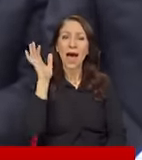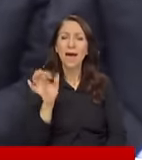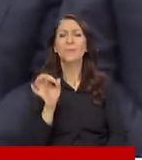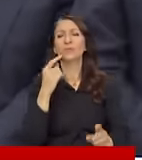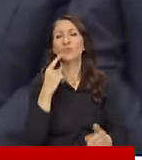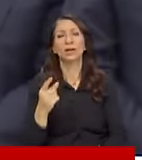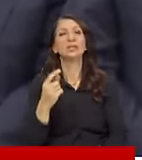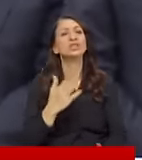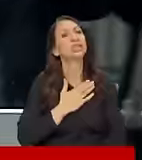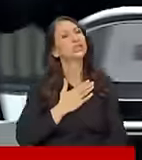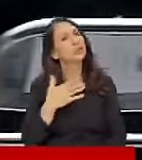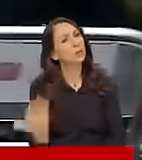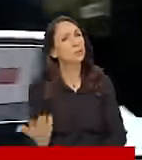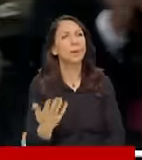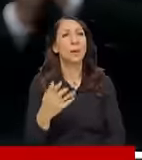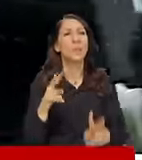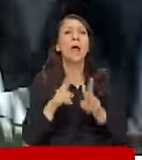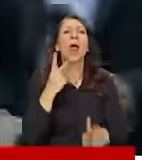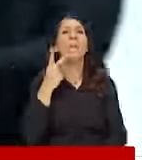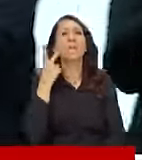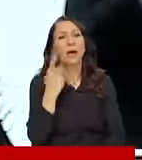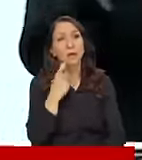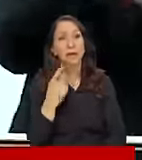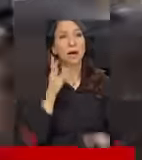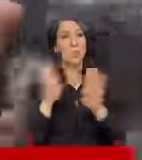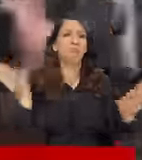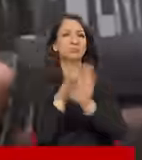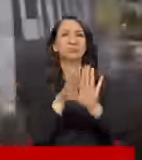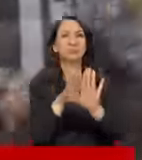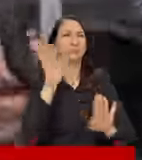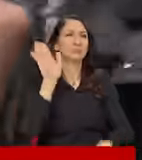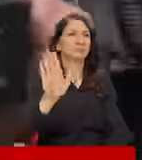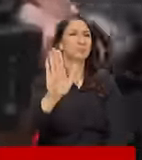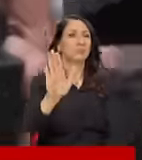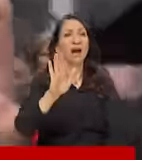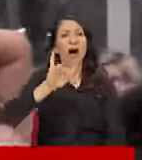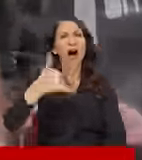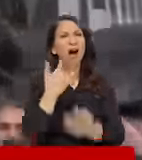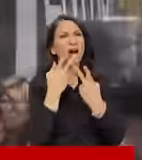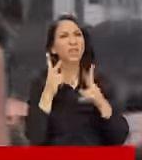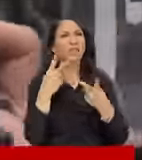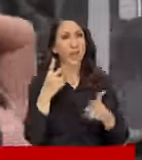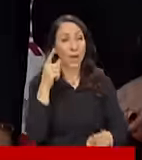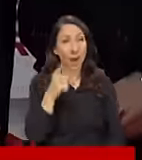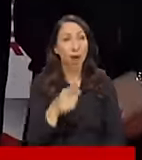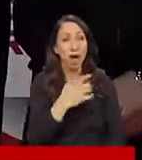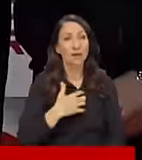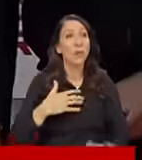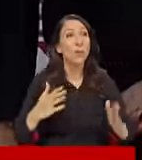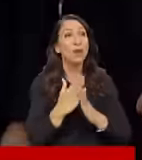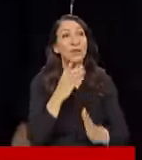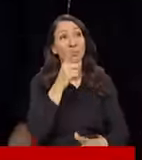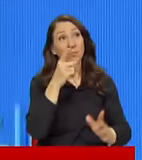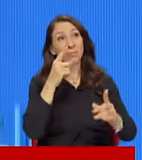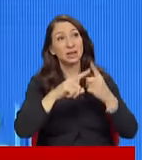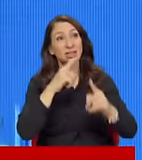fırsatta gelen canı sağ olsun Meral abla gibi sözlere kapıyı böyle kapattı Meral Akşener. Zehir zemberek sözlerle ana muhalefet partisini